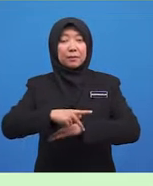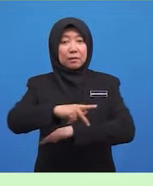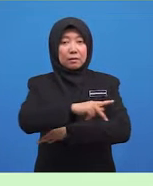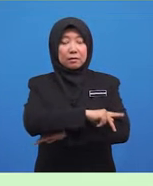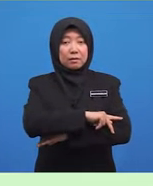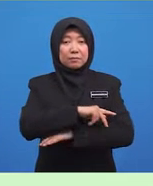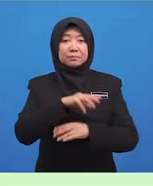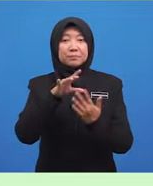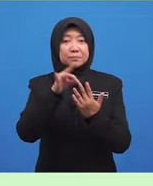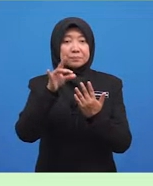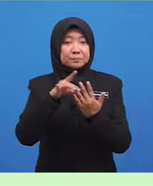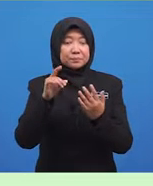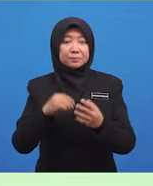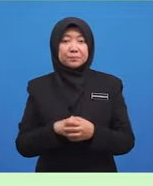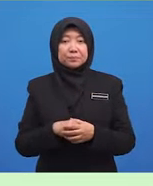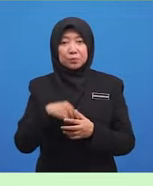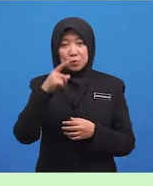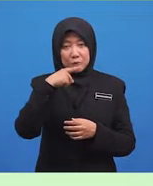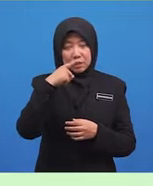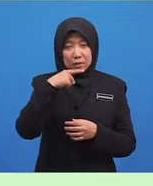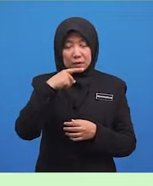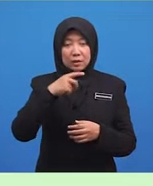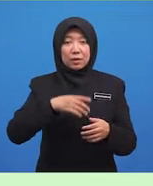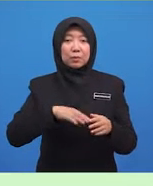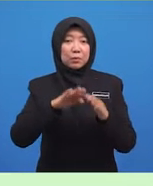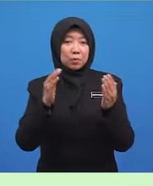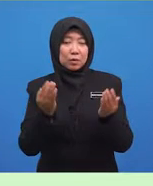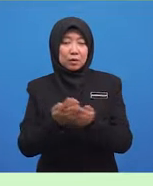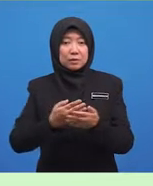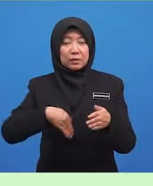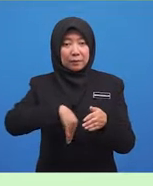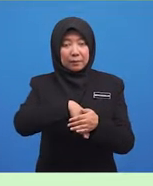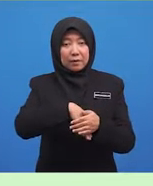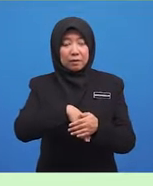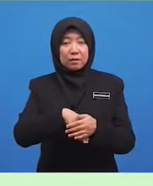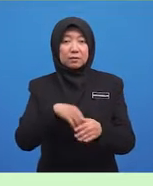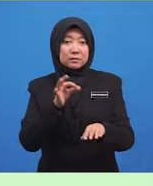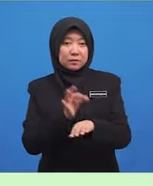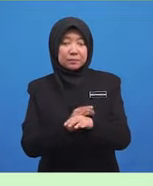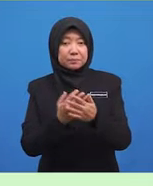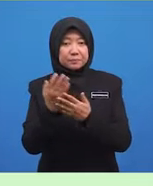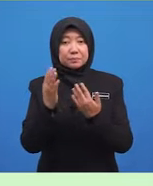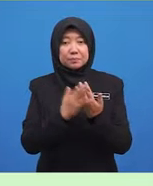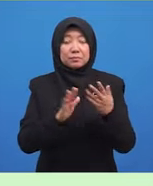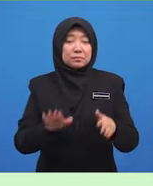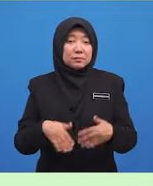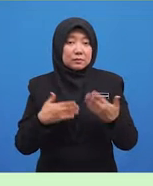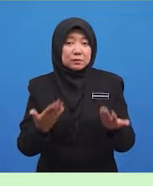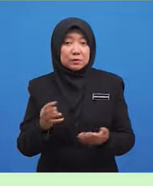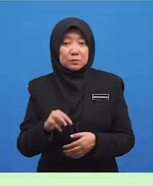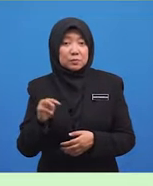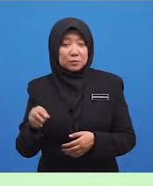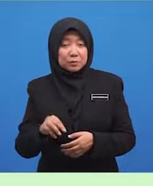jawapan yang diberi ialah berus gigi, bola sepak, jam tangan.